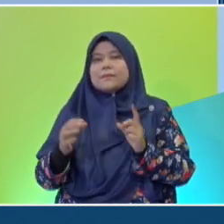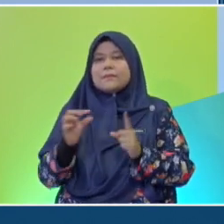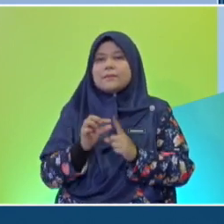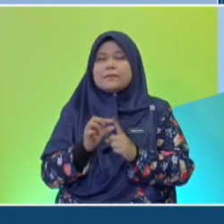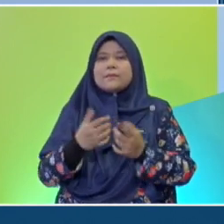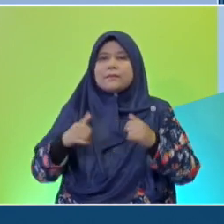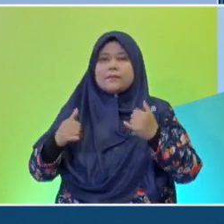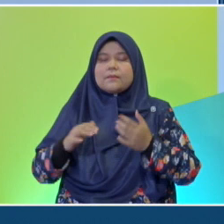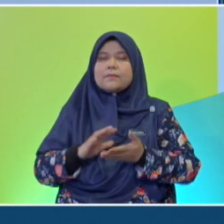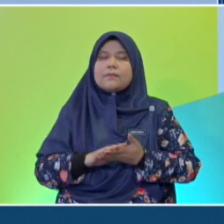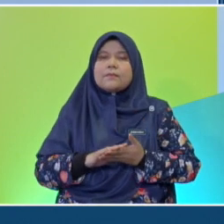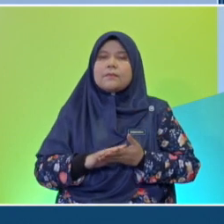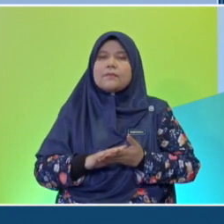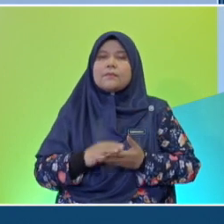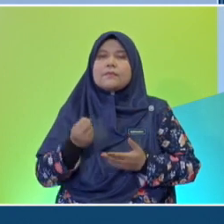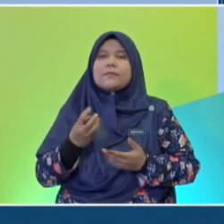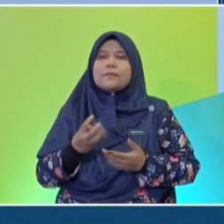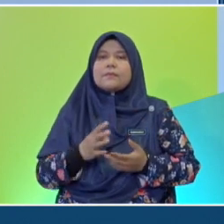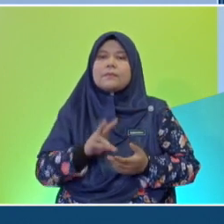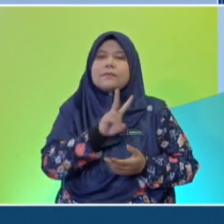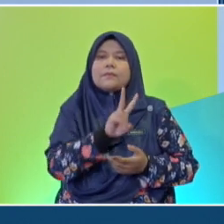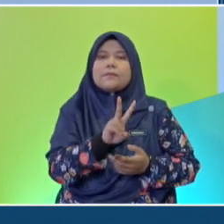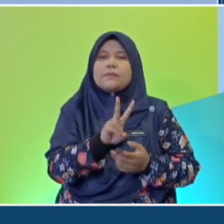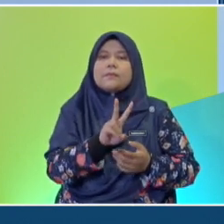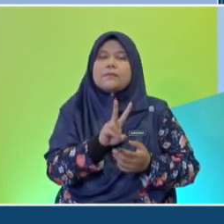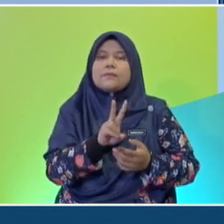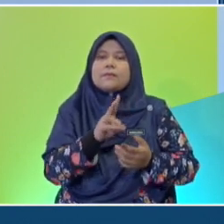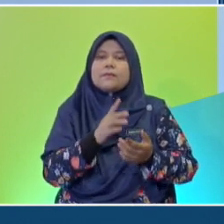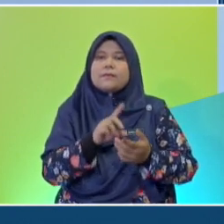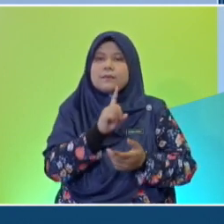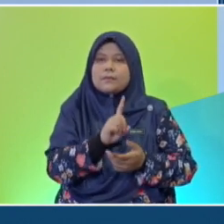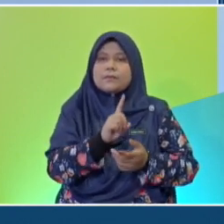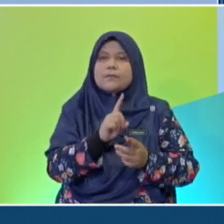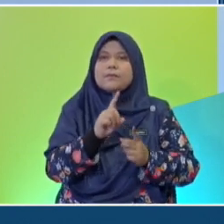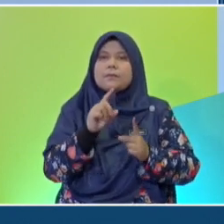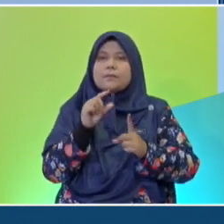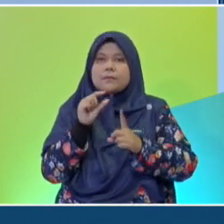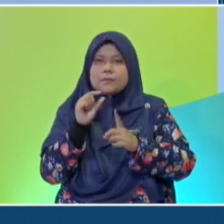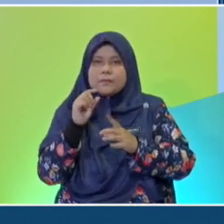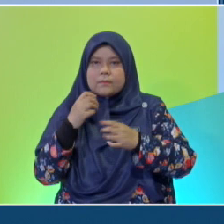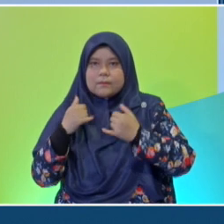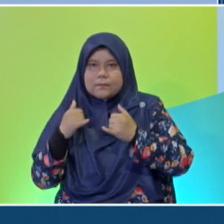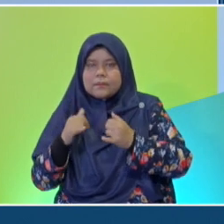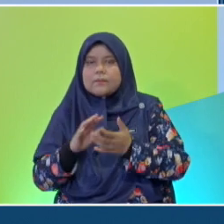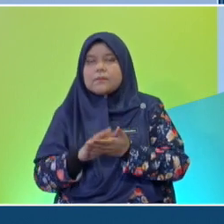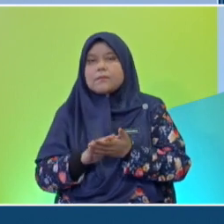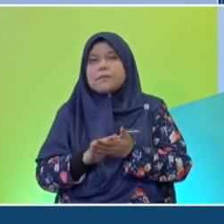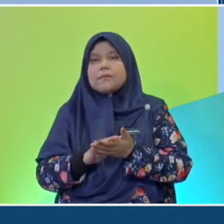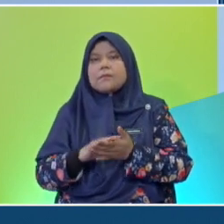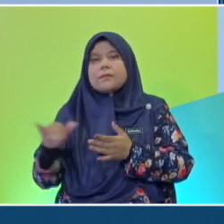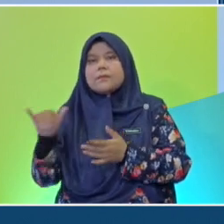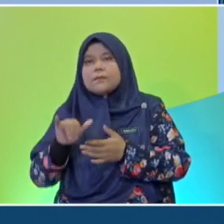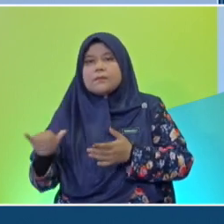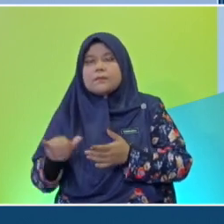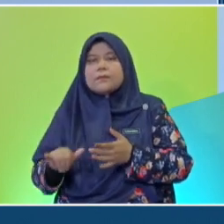Tentukan bilangan pemain dalam dua pasukan Jika setiap pasukan mempunyai bilangan pemain yang sama